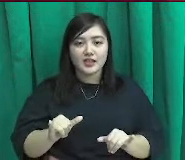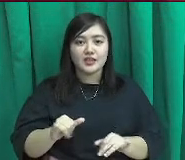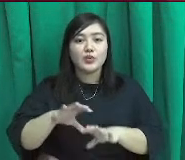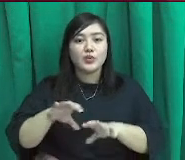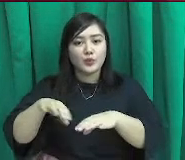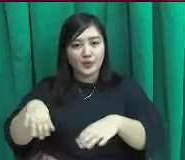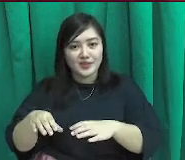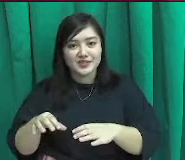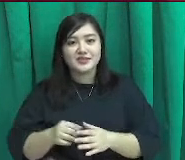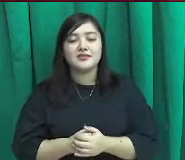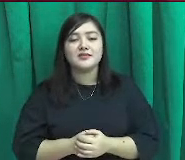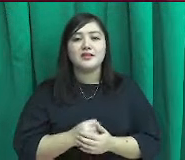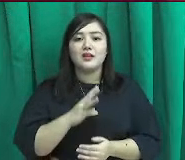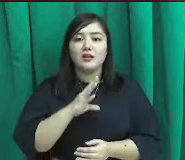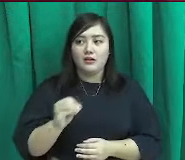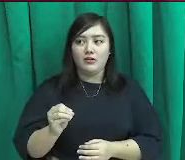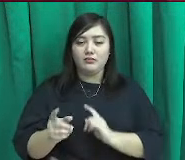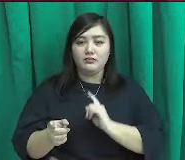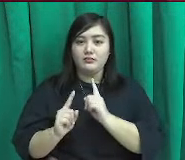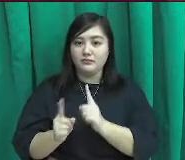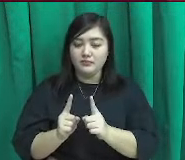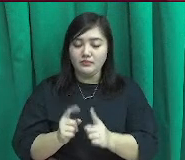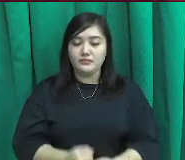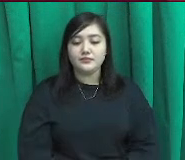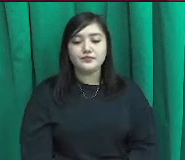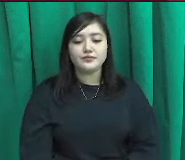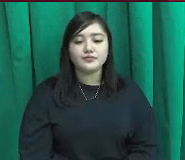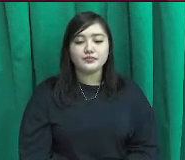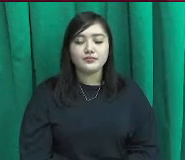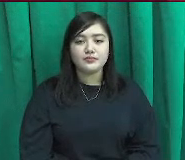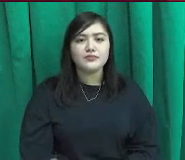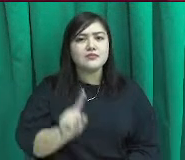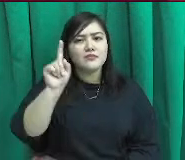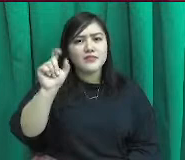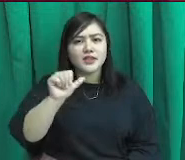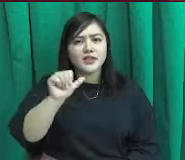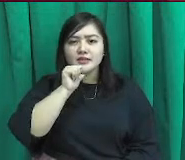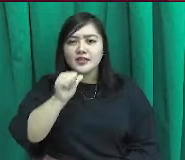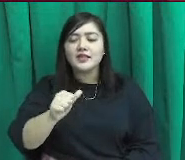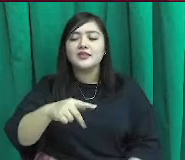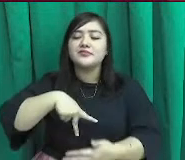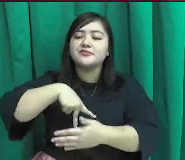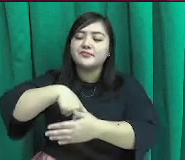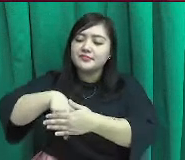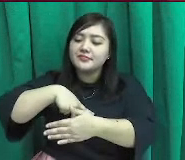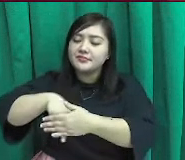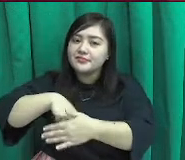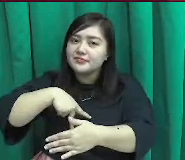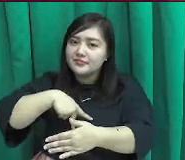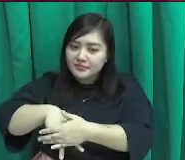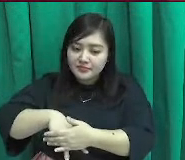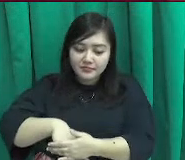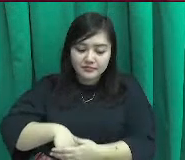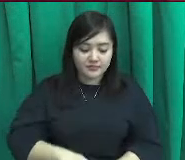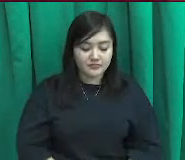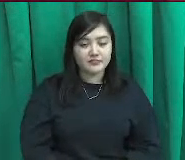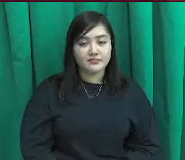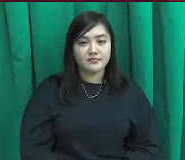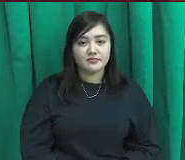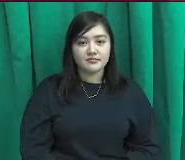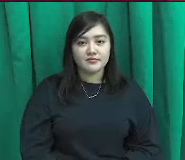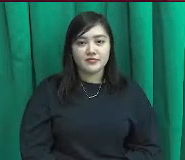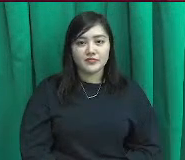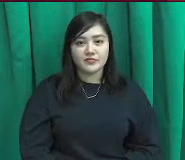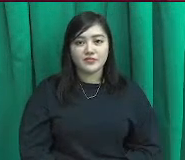Diyos. Hindi natin dapat pilitin. Hindi dapat natin agarin ang pagsunod